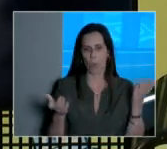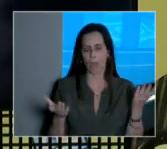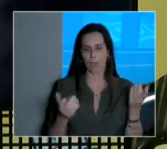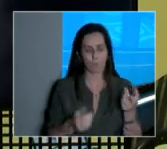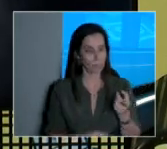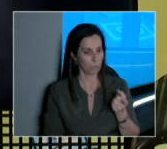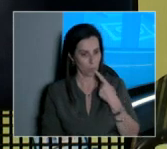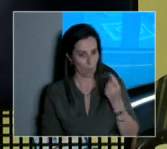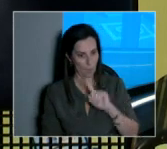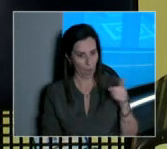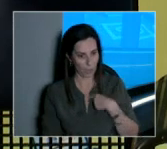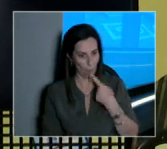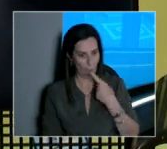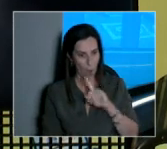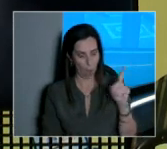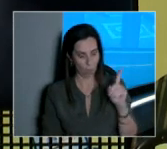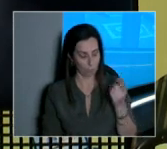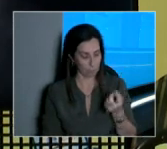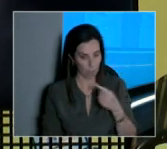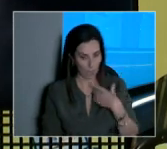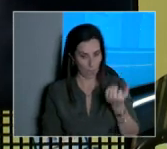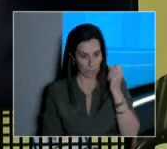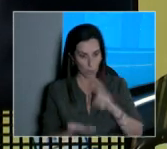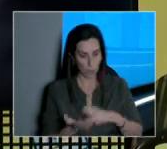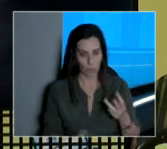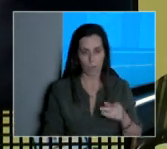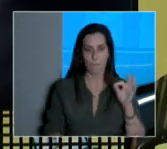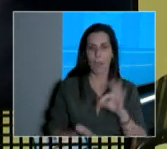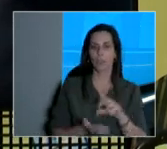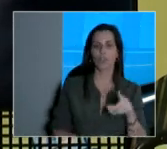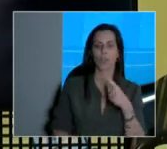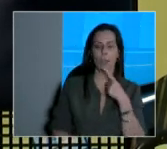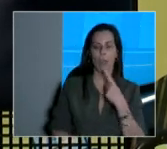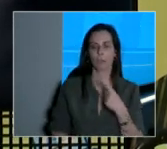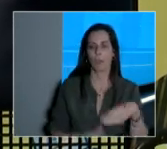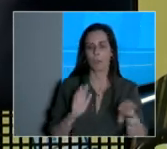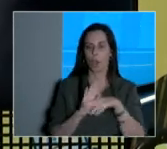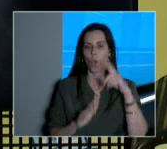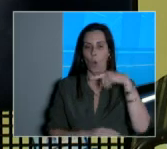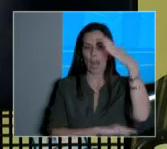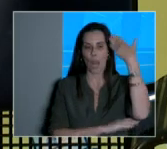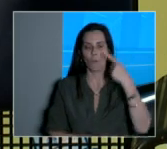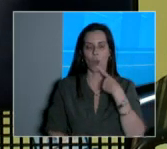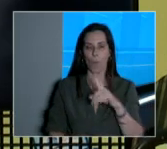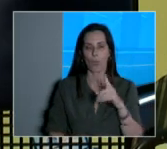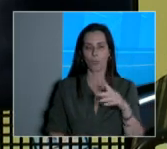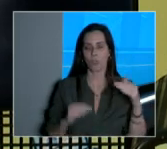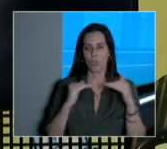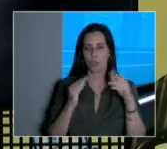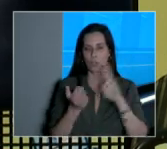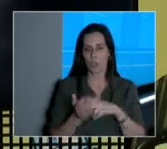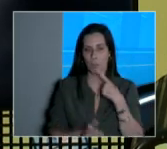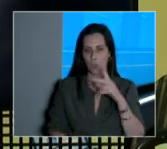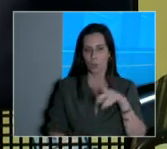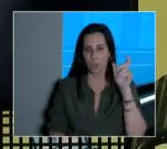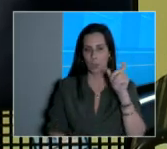אמר שלא? מישהו אמר שלא? במדינת ישראל. מישהו לקח מישהו זכויות? כן, ברגע שאתה הגדרת בחוק הלאום ולא הזכרת את שוויון זכויות, אמרת